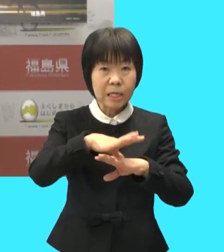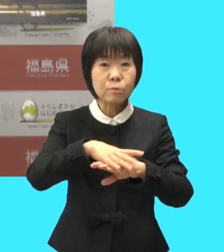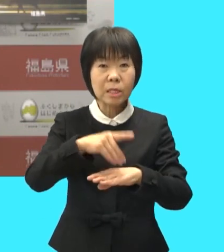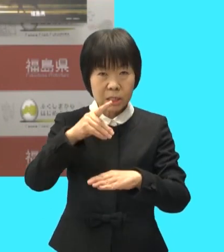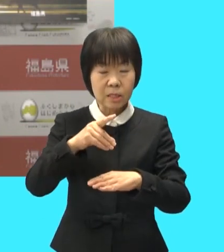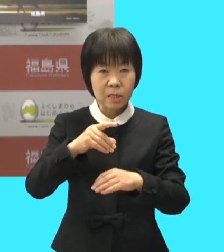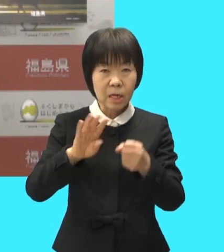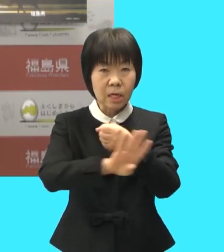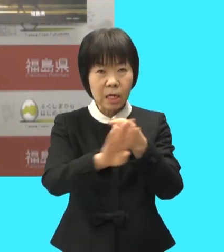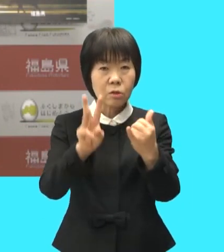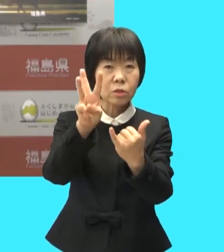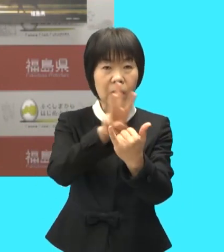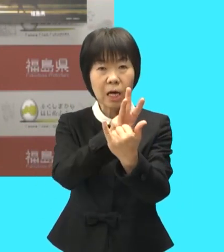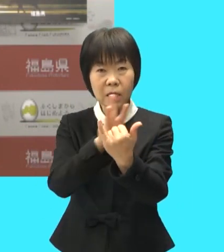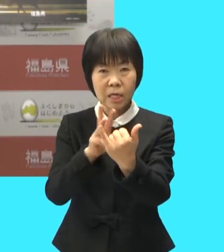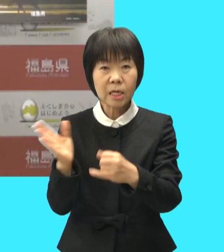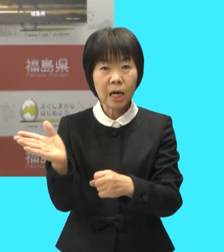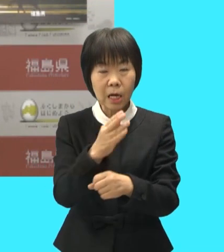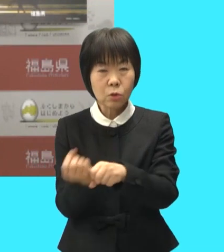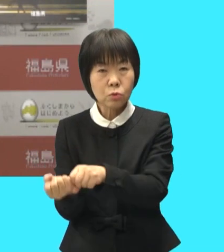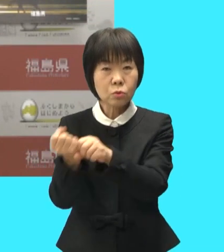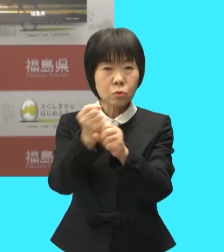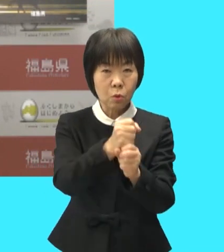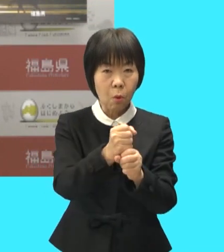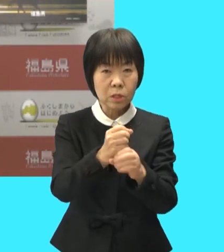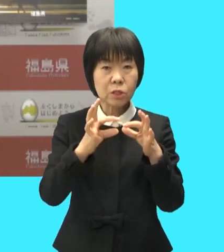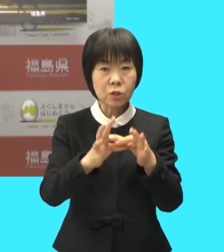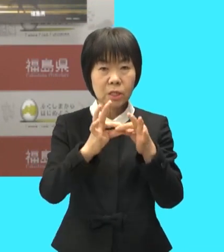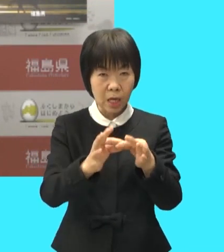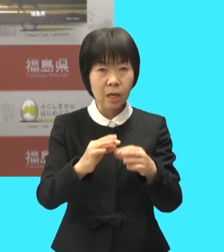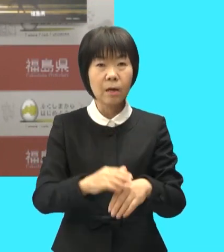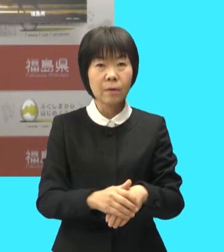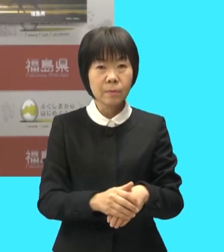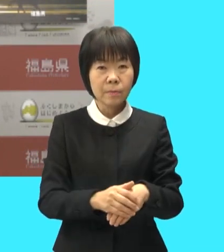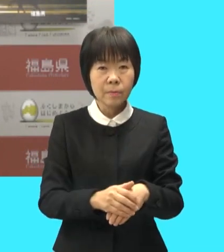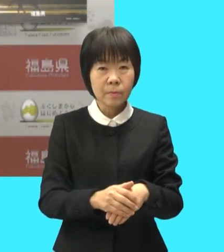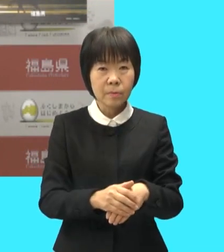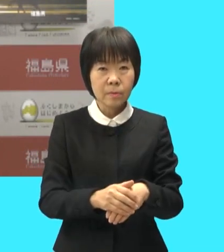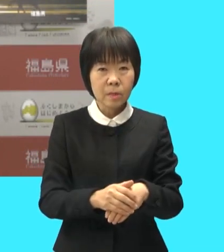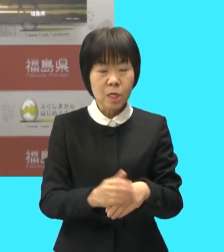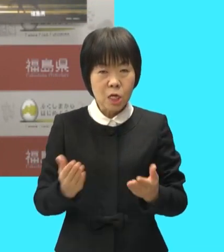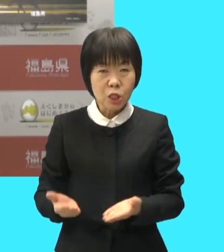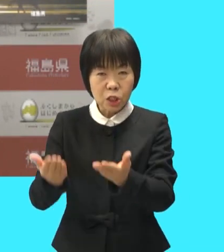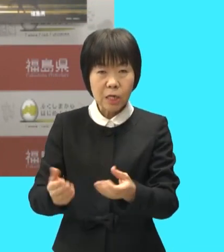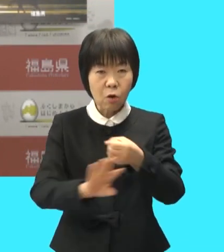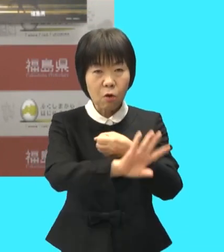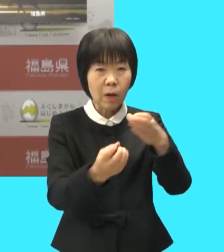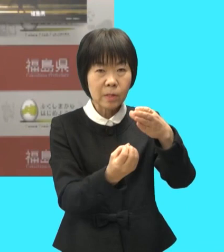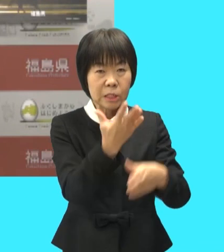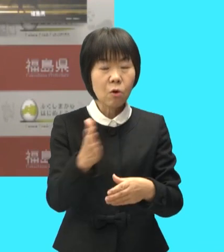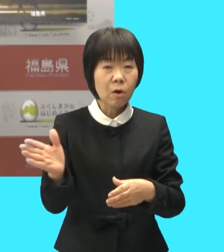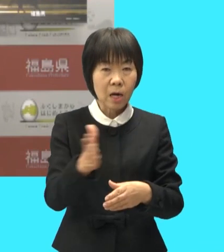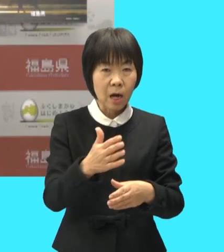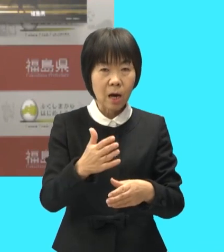に原子力災害からの復興再生についてであります。震災と原発事故